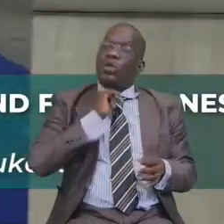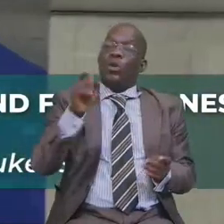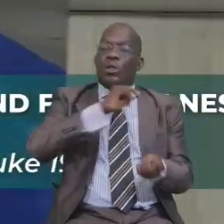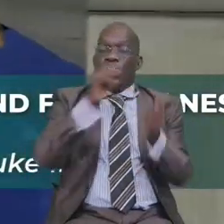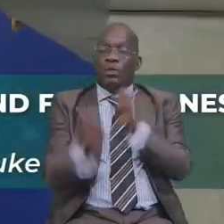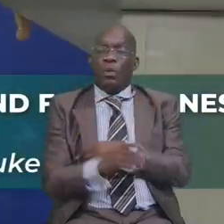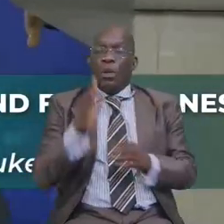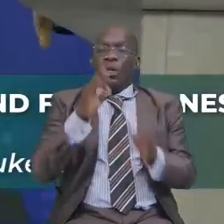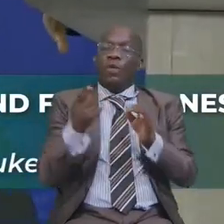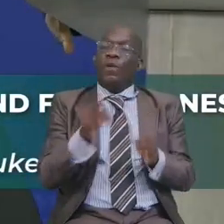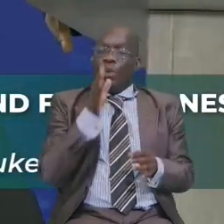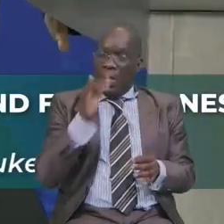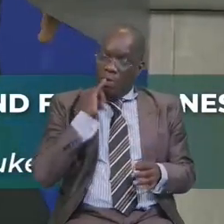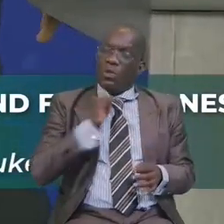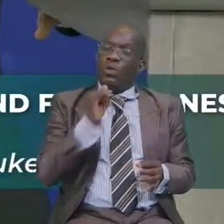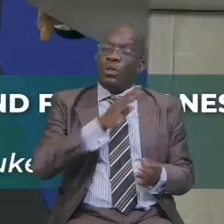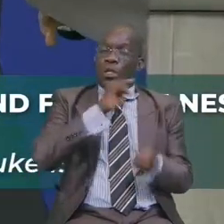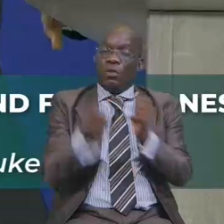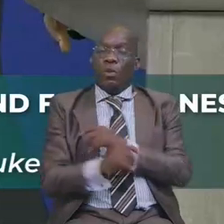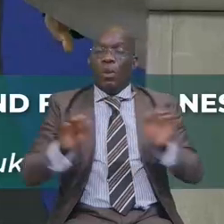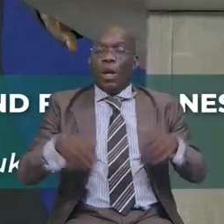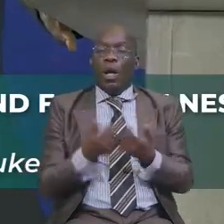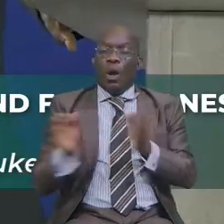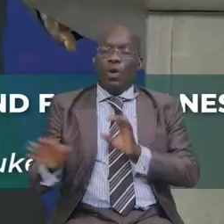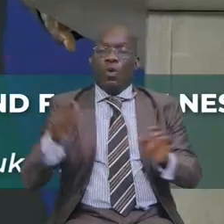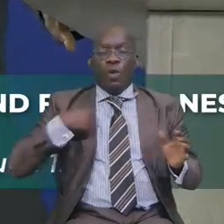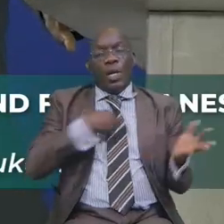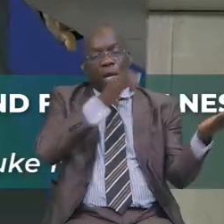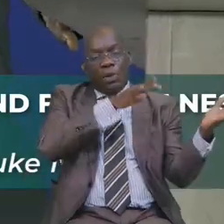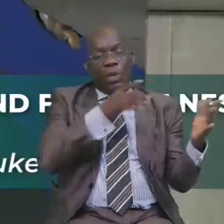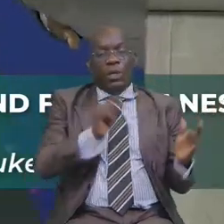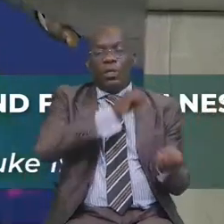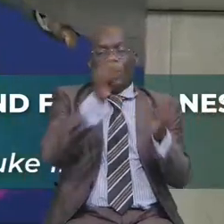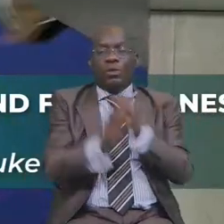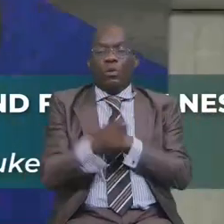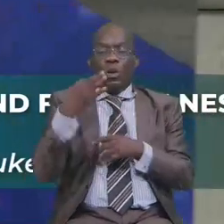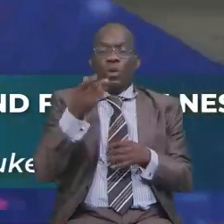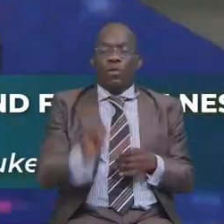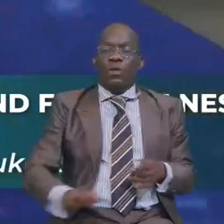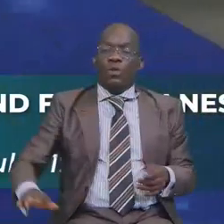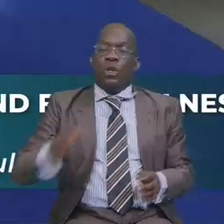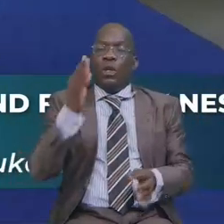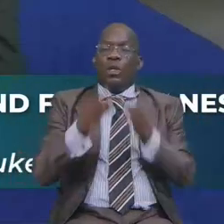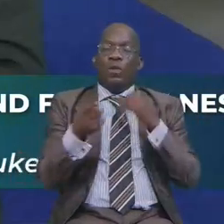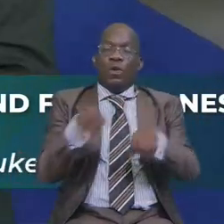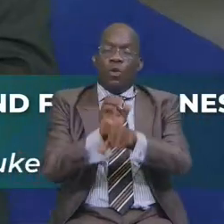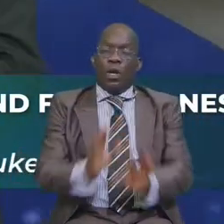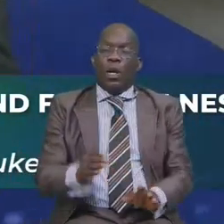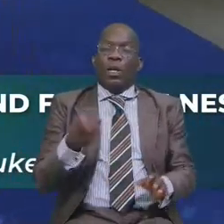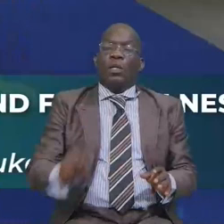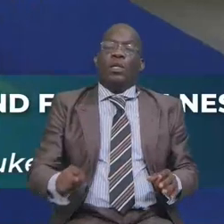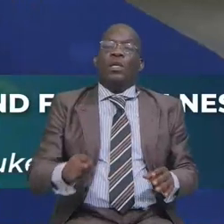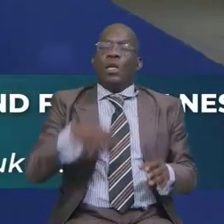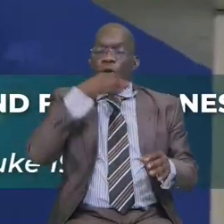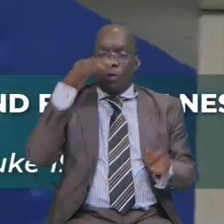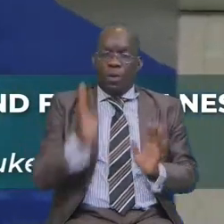mère n'est pas transformée, comment allons-nous espérer la transformation des enfants? Si les ouvriers et